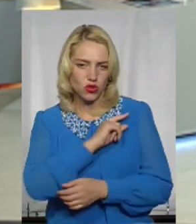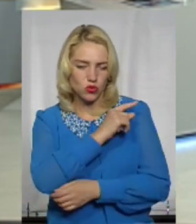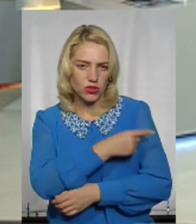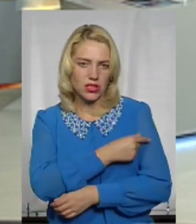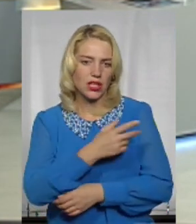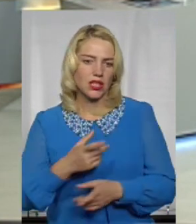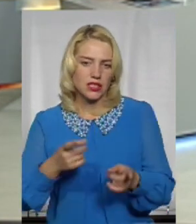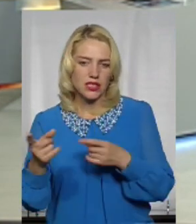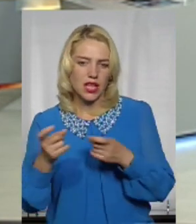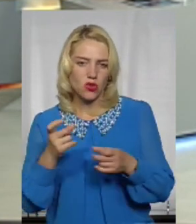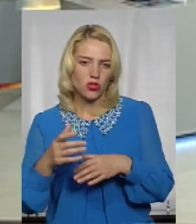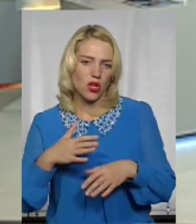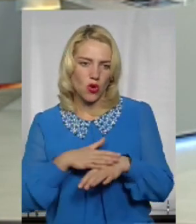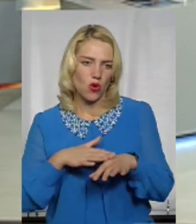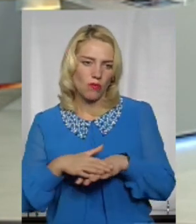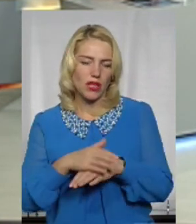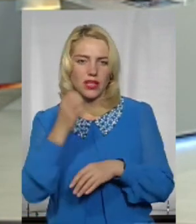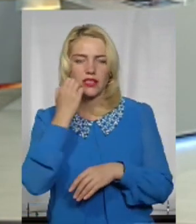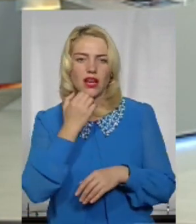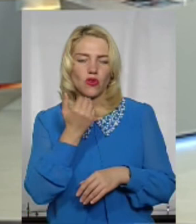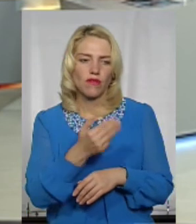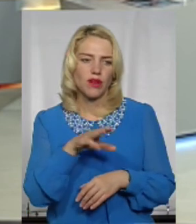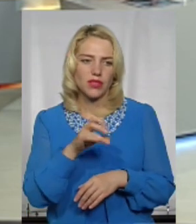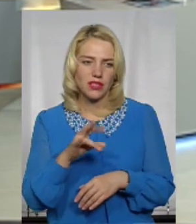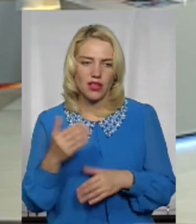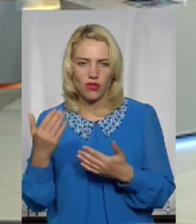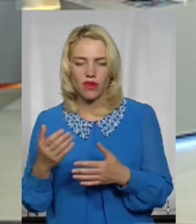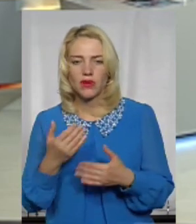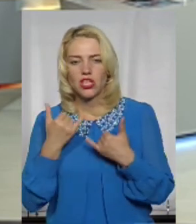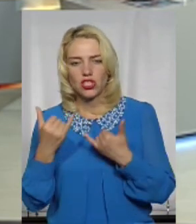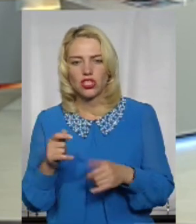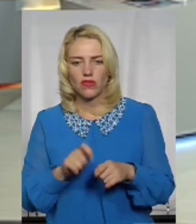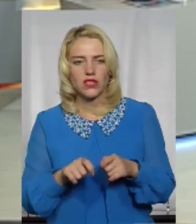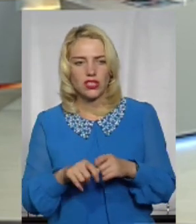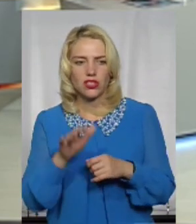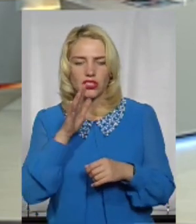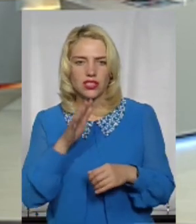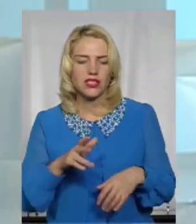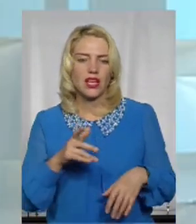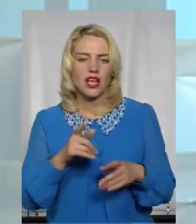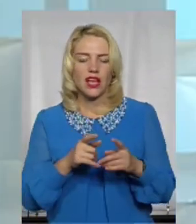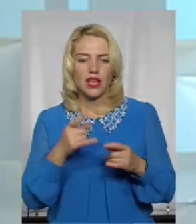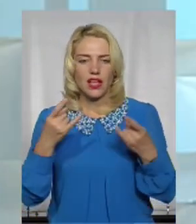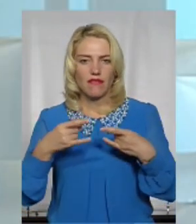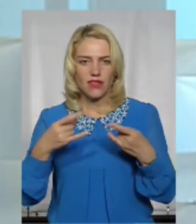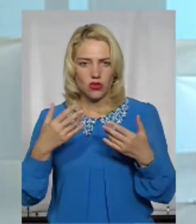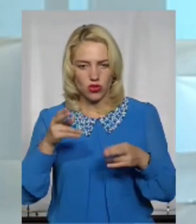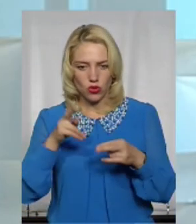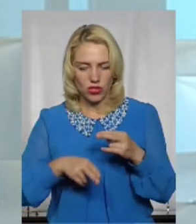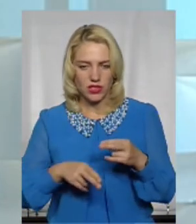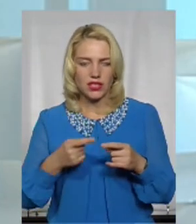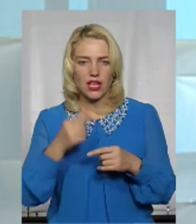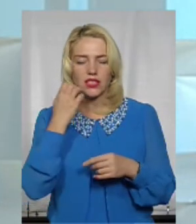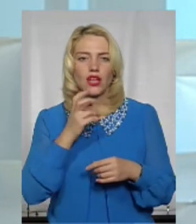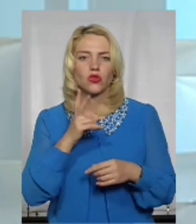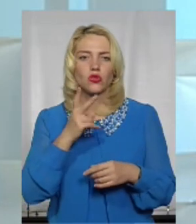із залученням громадськості обов'язково. Дякую вам, пані Тетяно, і вам, шановні експерти, дякую. Час нашого ефіру добіг кінця. Дякую всім, хто